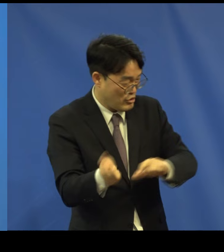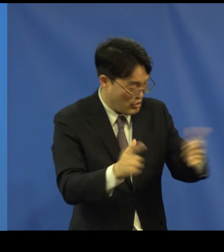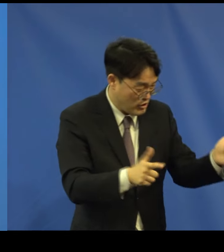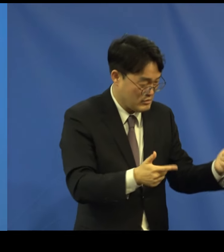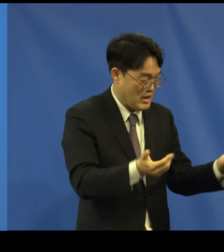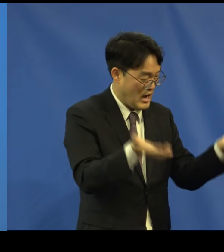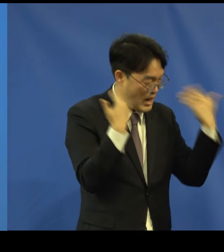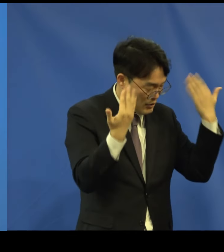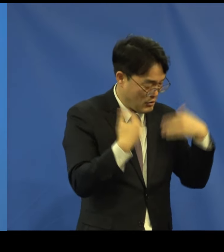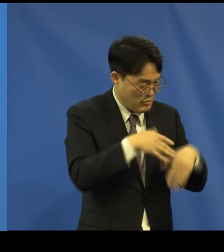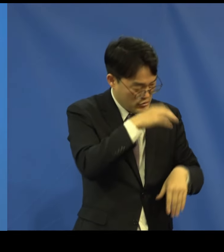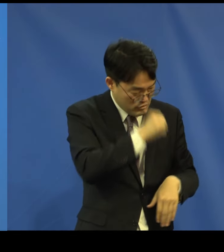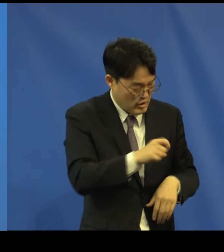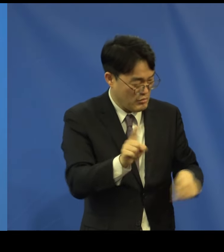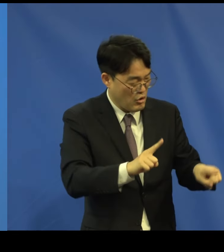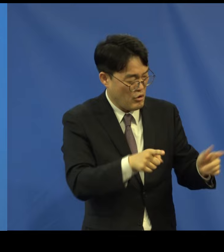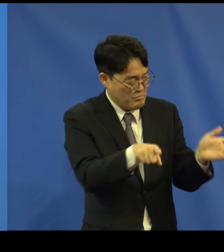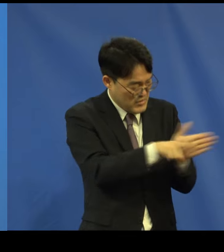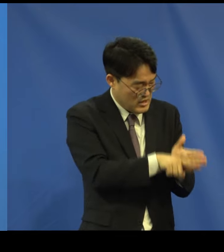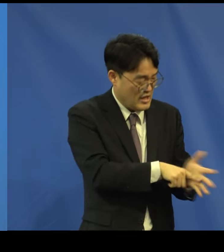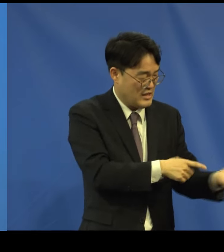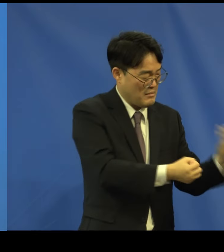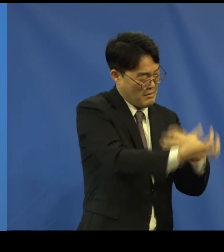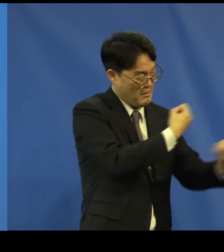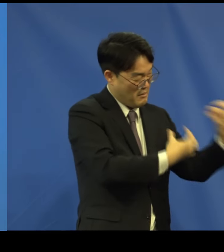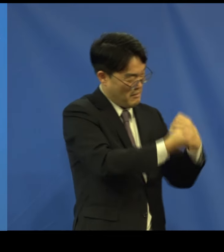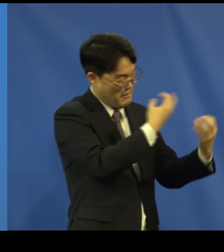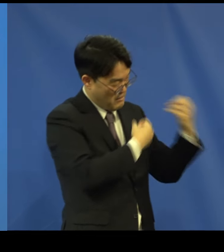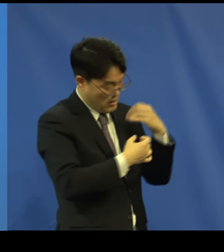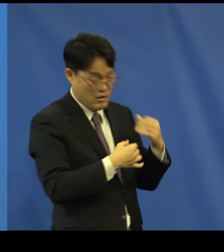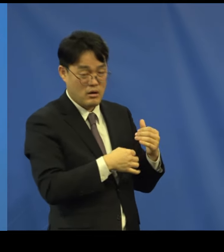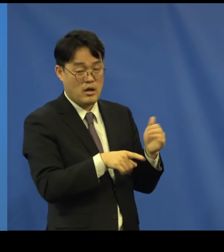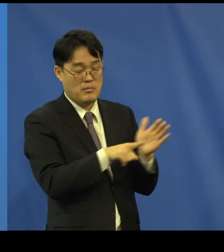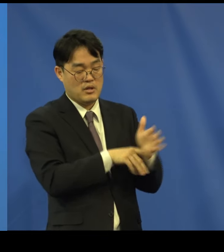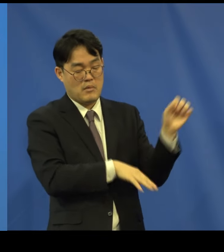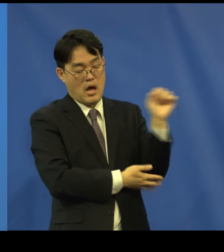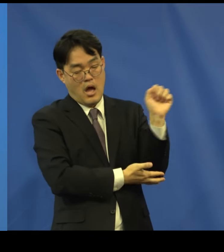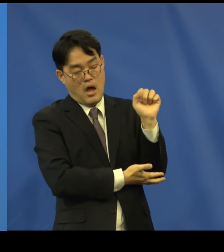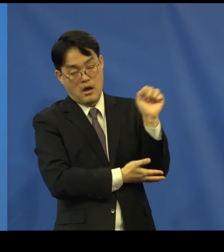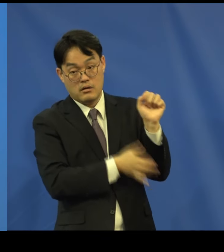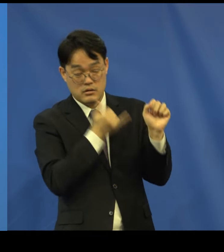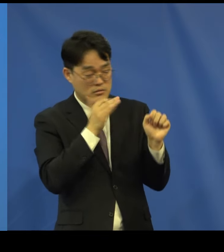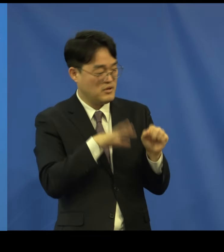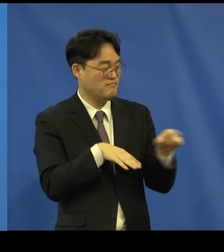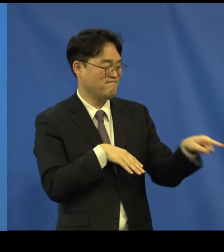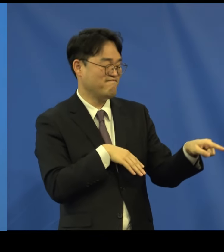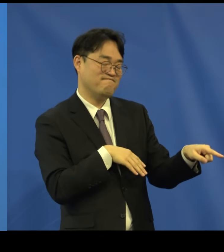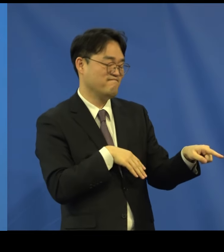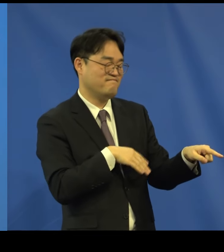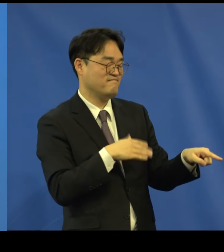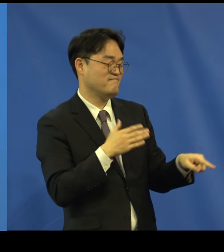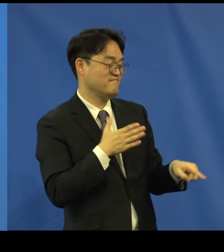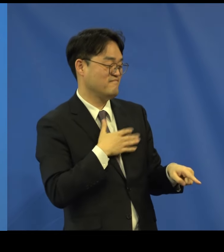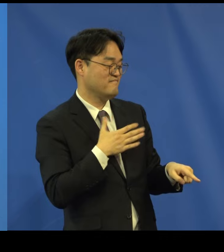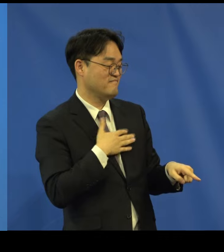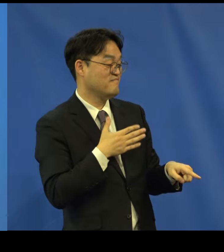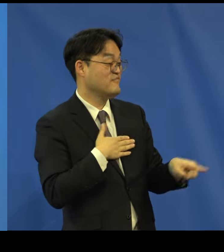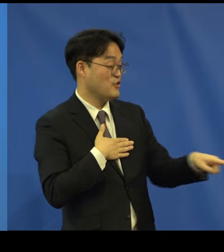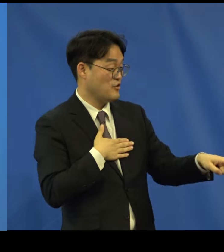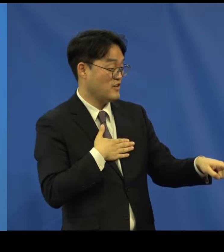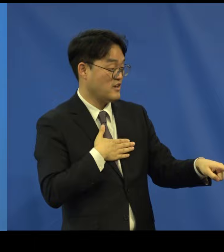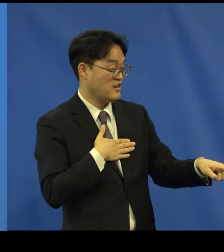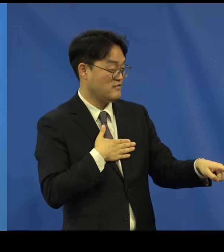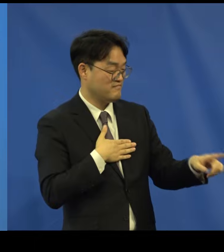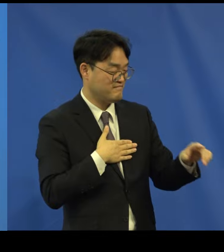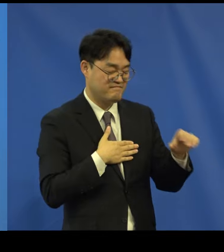아이를 맡기라고, 우리 정당을 믿으라고, 모든 사람들이 흔들어대지만 우리가 믿어야 할 것은 이 세상에 존재하지 않습니다. 모든 것이 흔들리고 모든